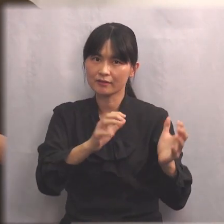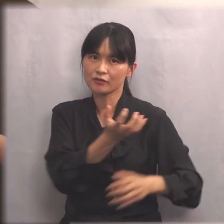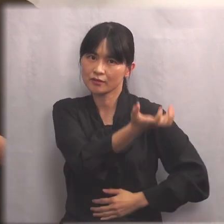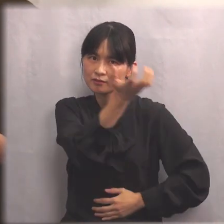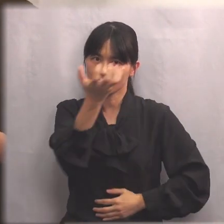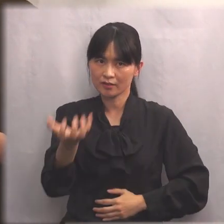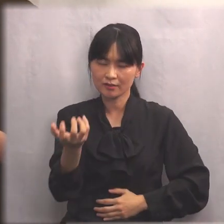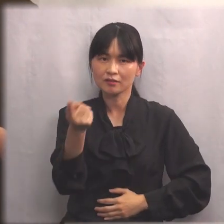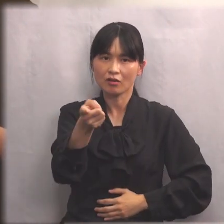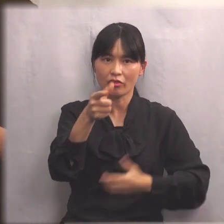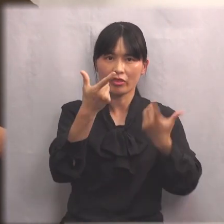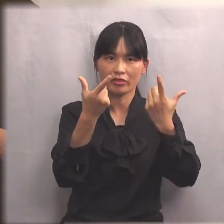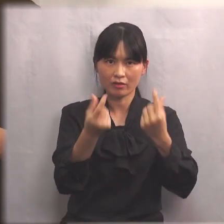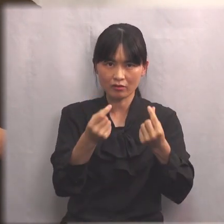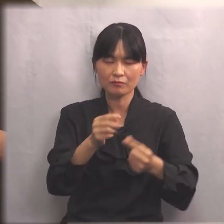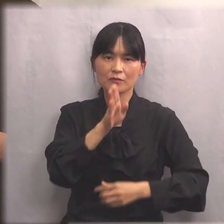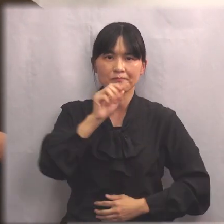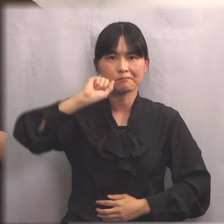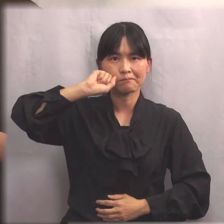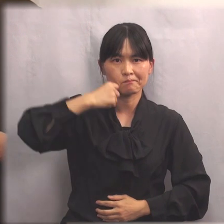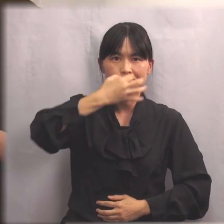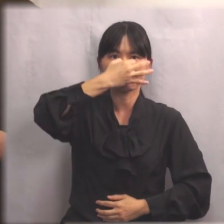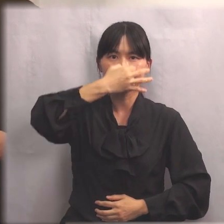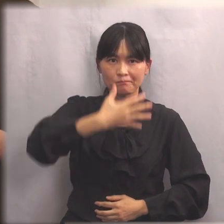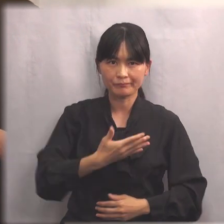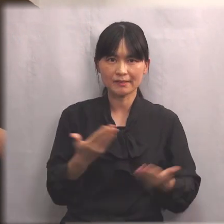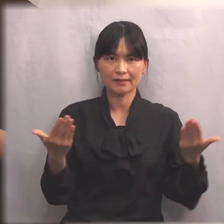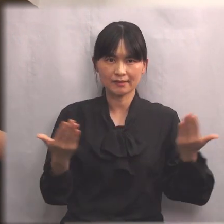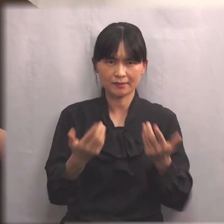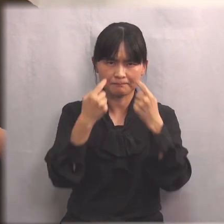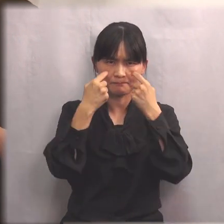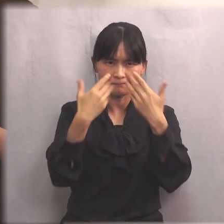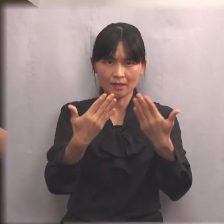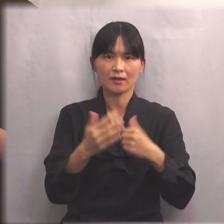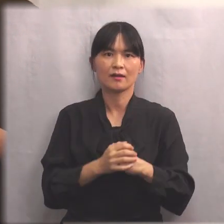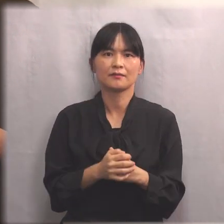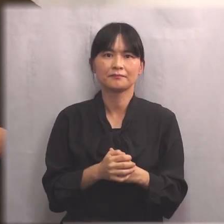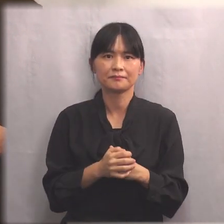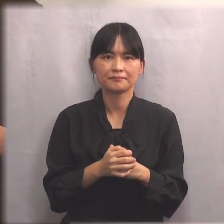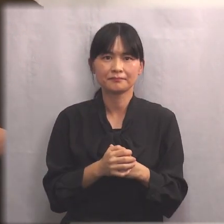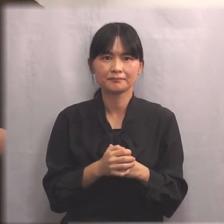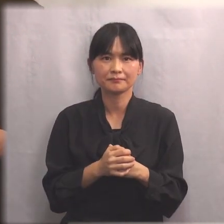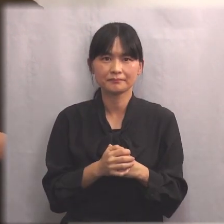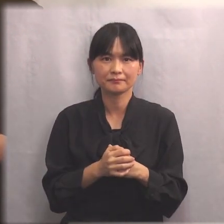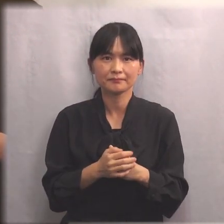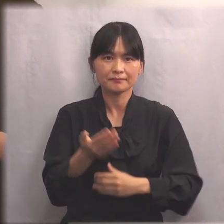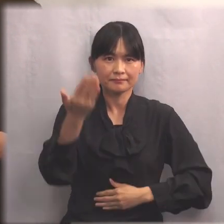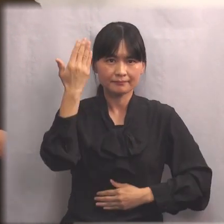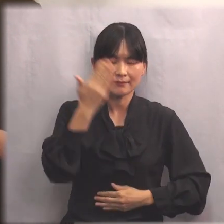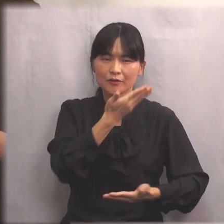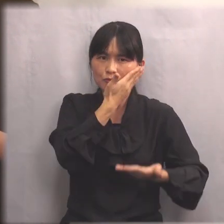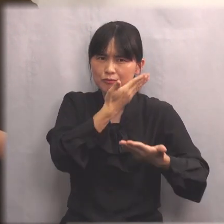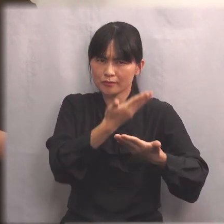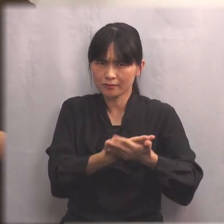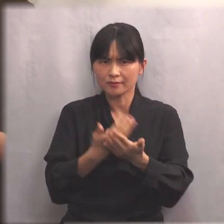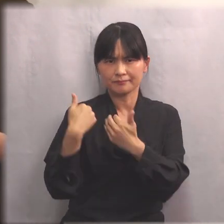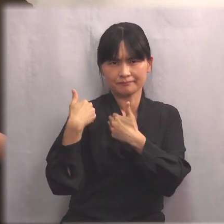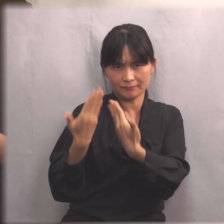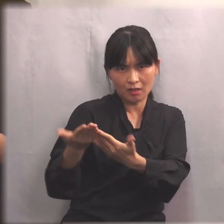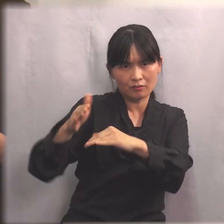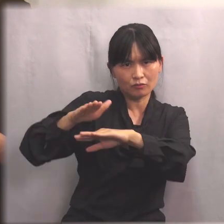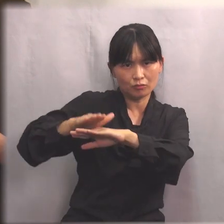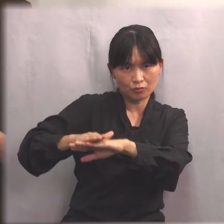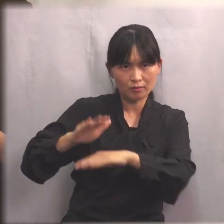하는 것만큼이나 굉장히 어렵고 힘든 일임에는 분명한 것 같습니다. 한때 소중한 것들을 내려놓아야